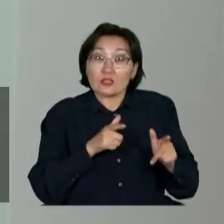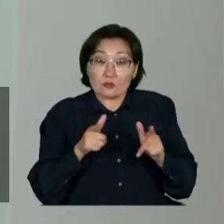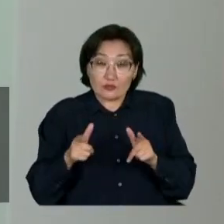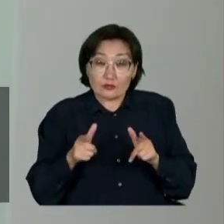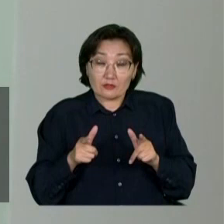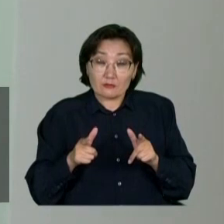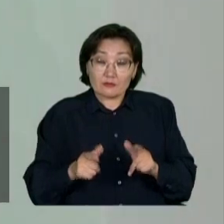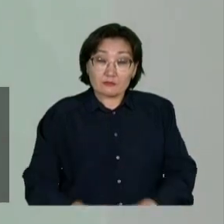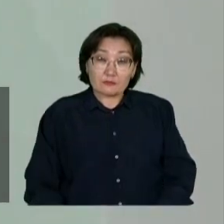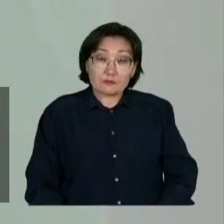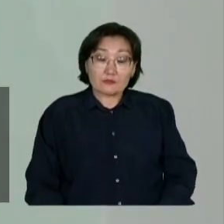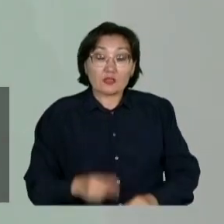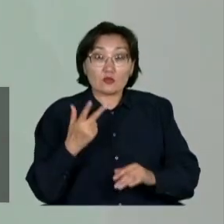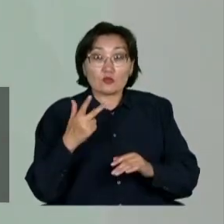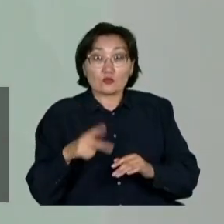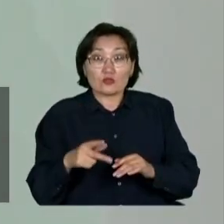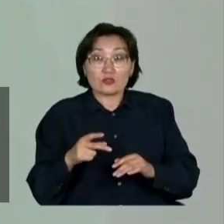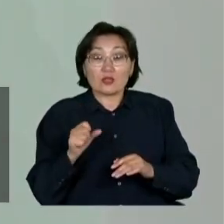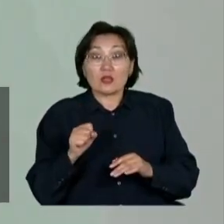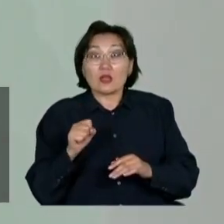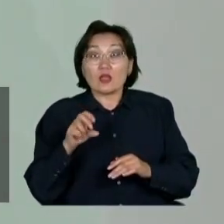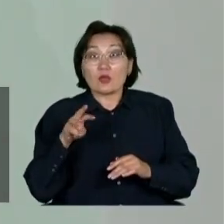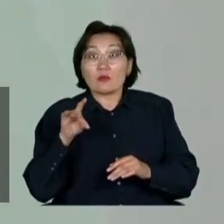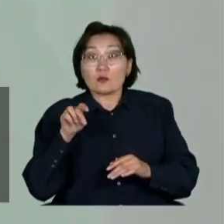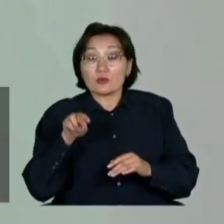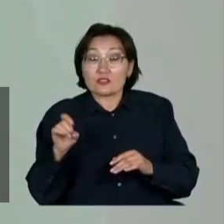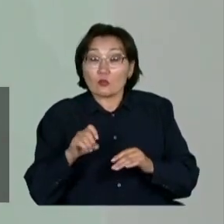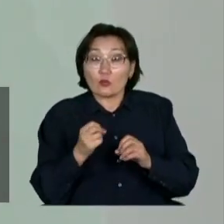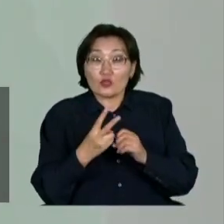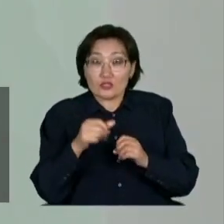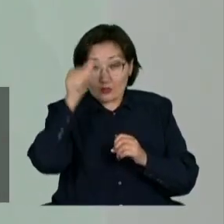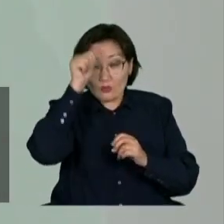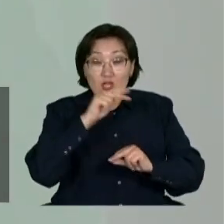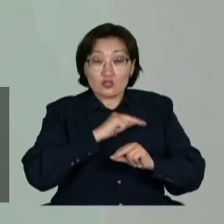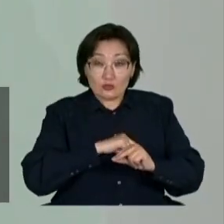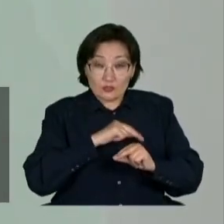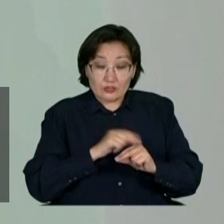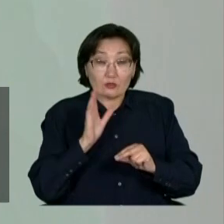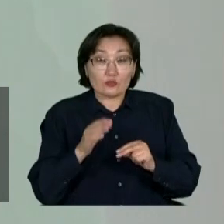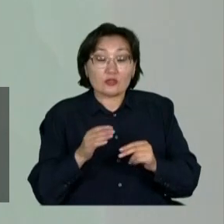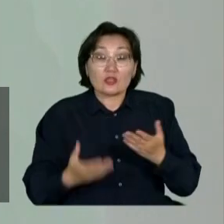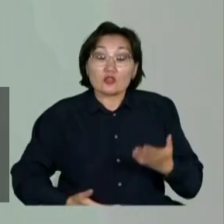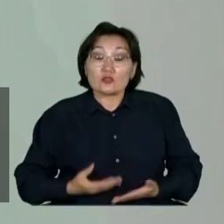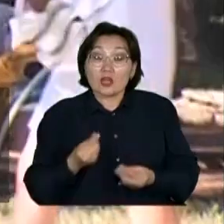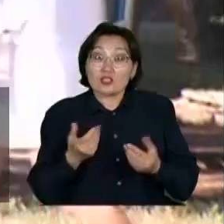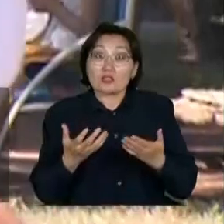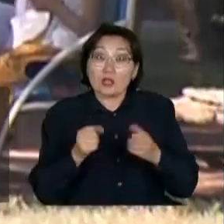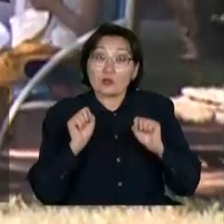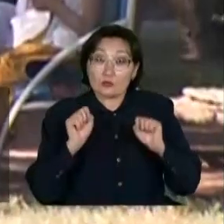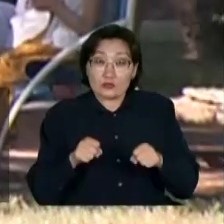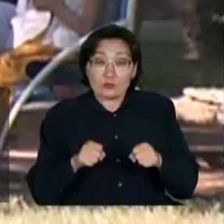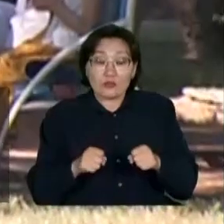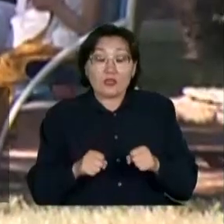тығыз жұмыс істеуге дайынбыз. 30 айлық мөлшерінде 12 ай жұмыс істейді, қолма-қол ақшаларын алып отырады.